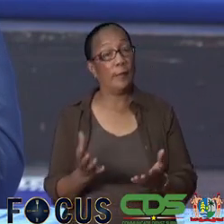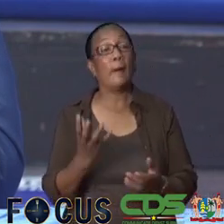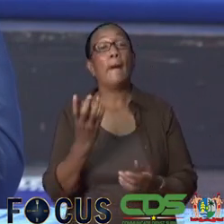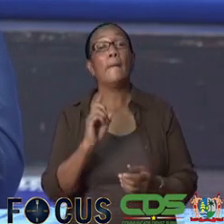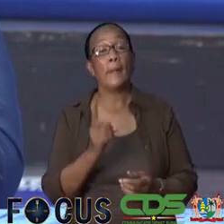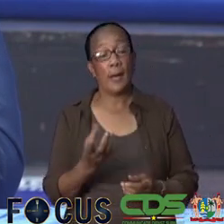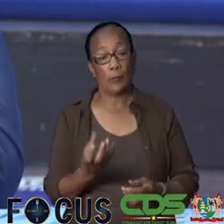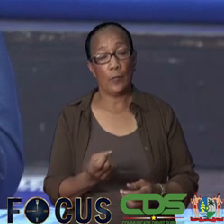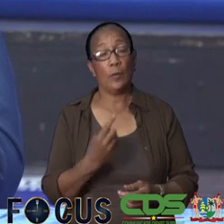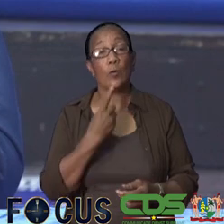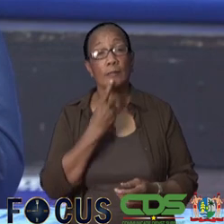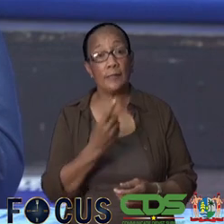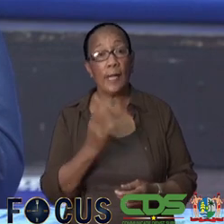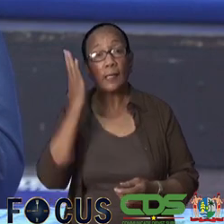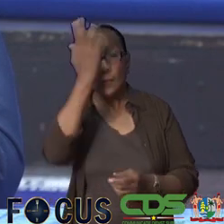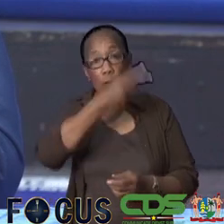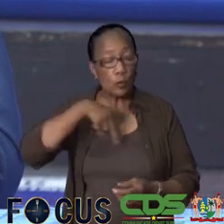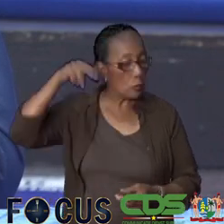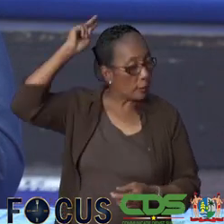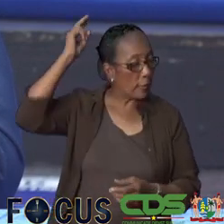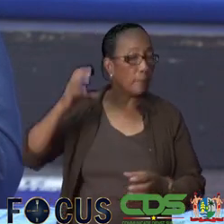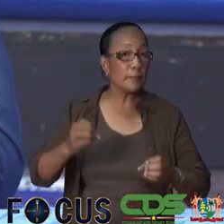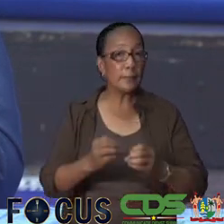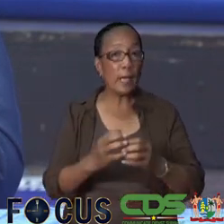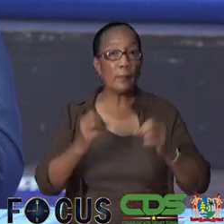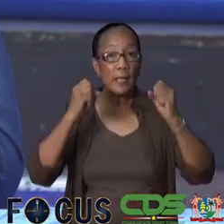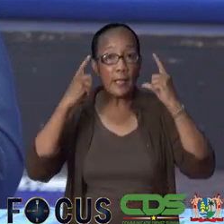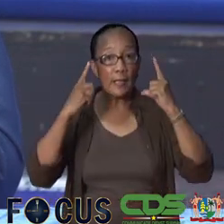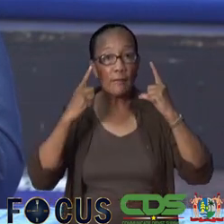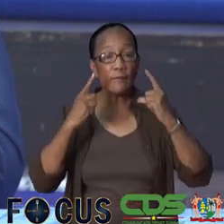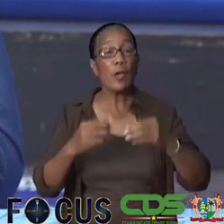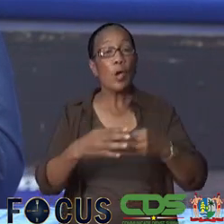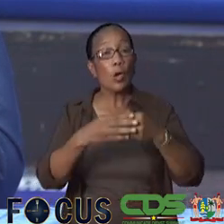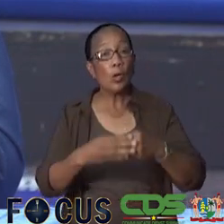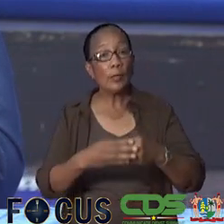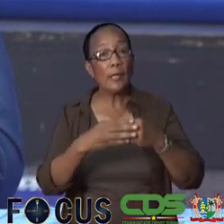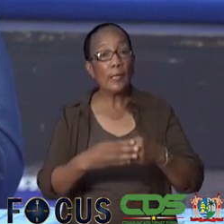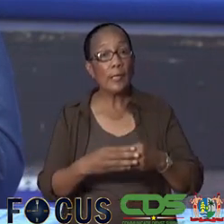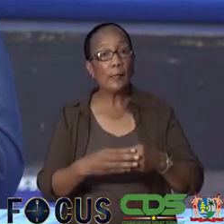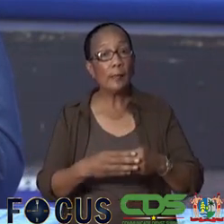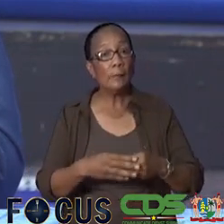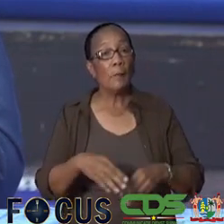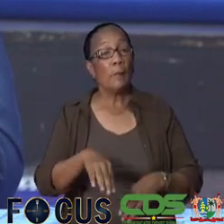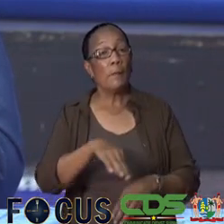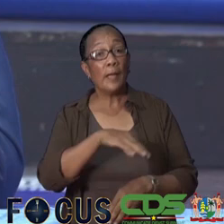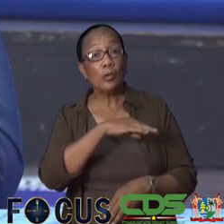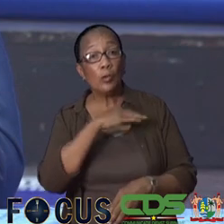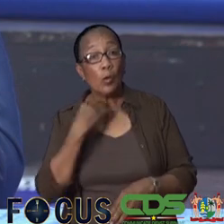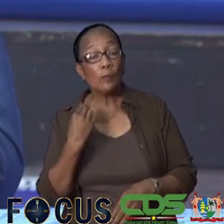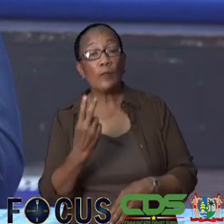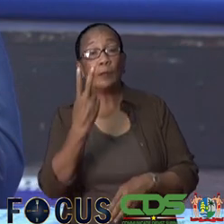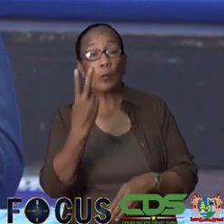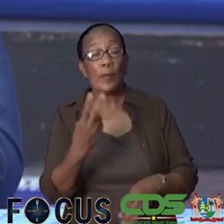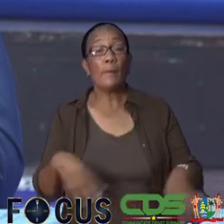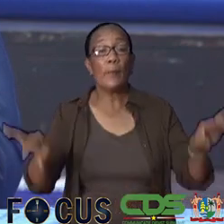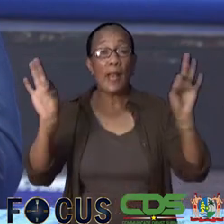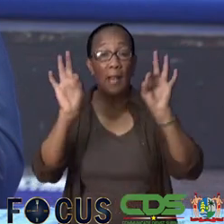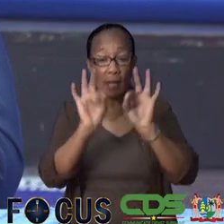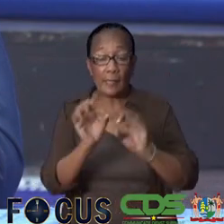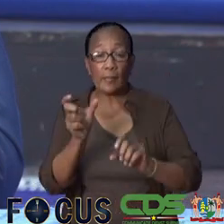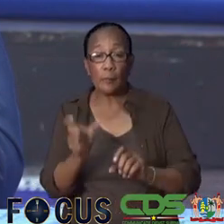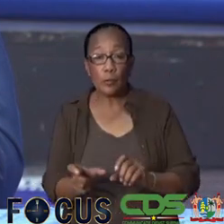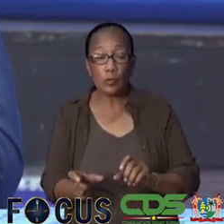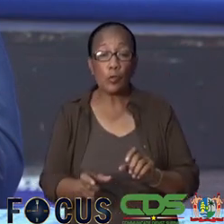deze plek uit ook de Surinaamse samenleving condoleren met het verlies van 2 grote iconen in de